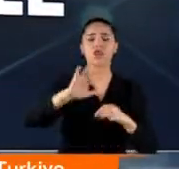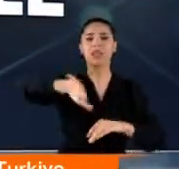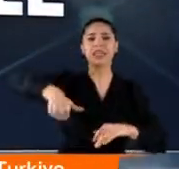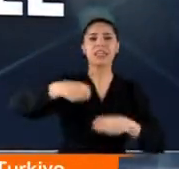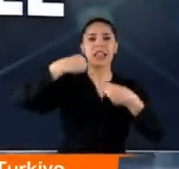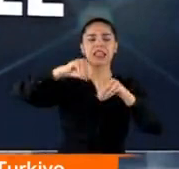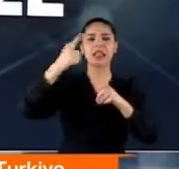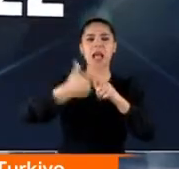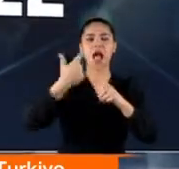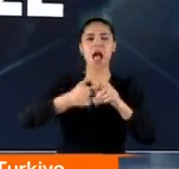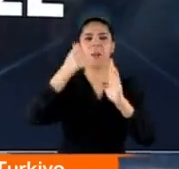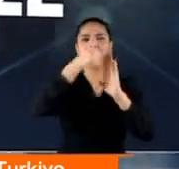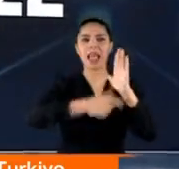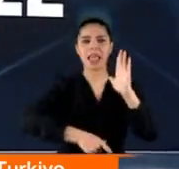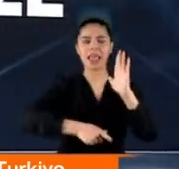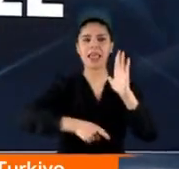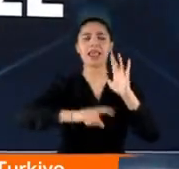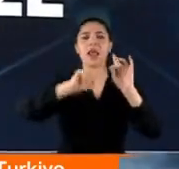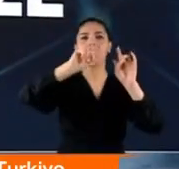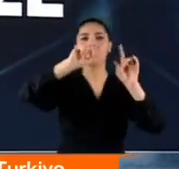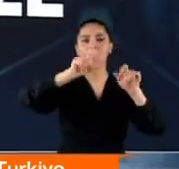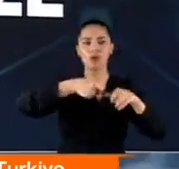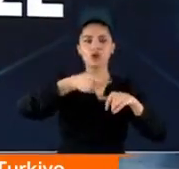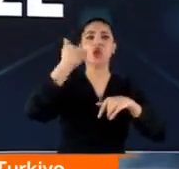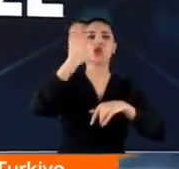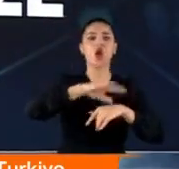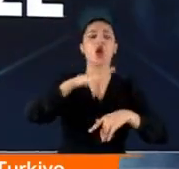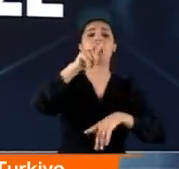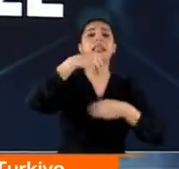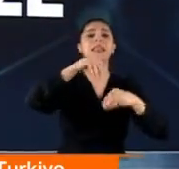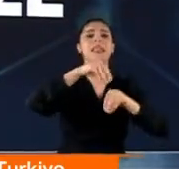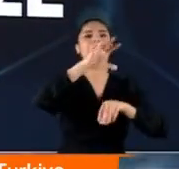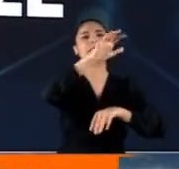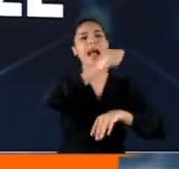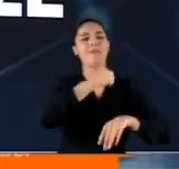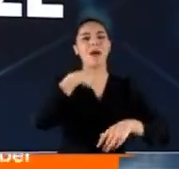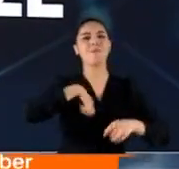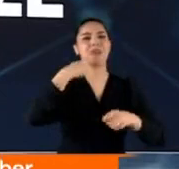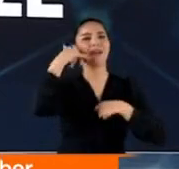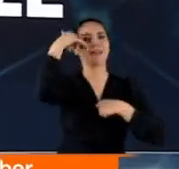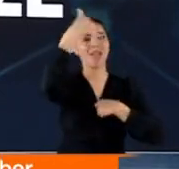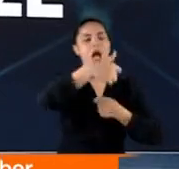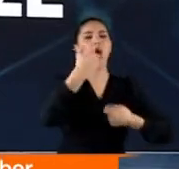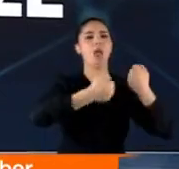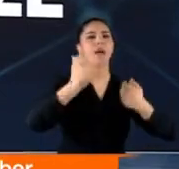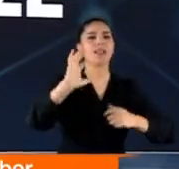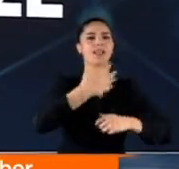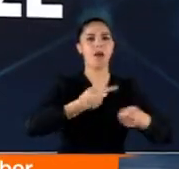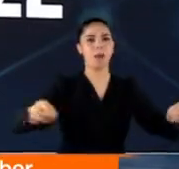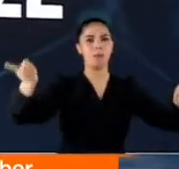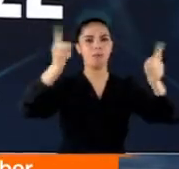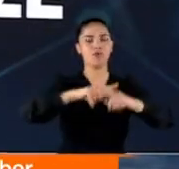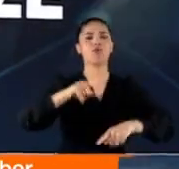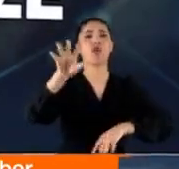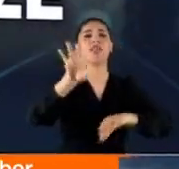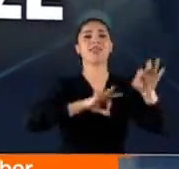hırsız satılık araç ilanlarını gözlerine kestirdi önce. Sonra da satın alma bahanesiyle aradı. Araç sahibiyle buluştu ve